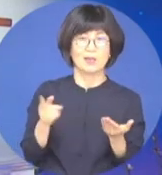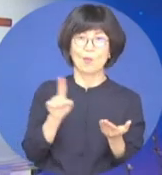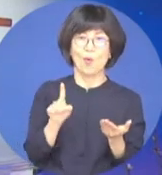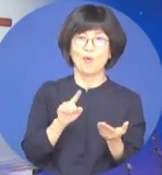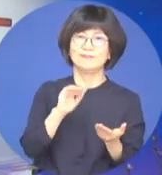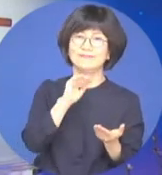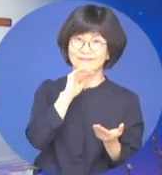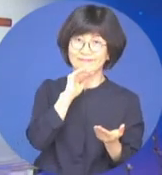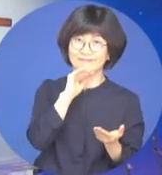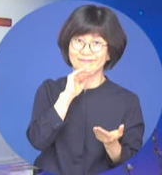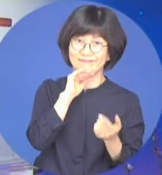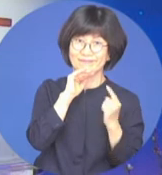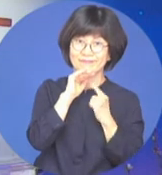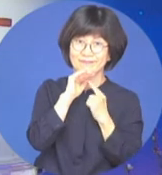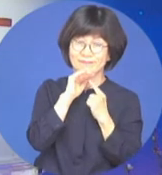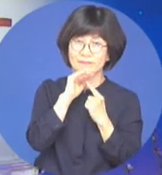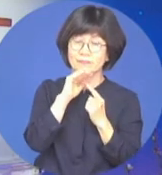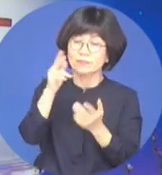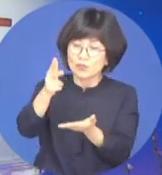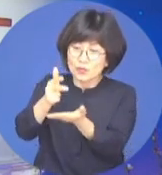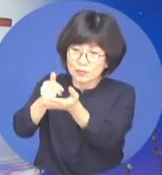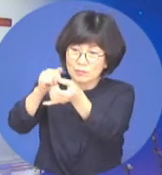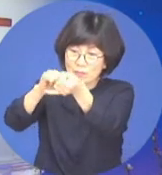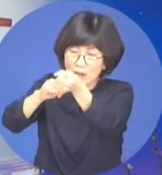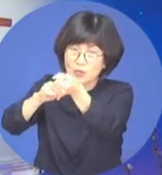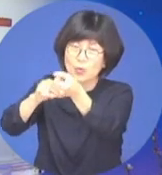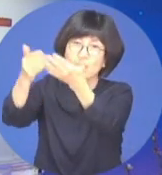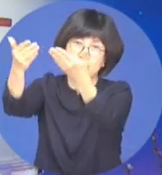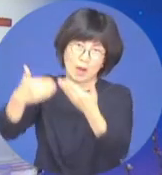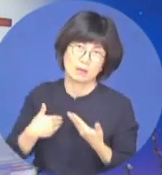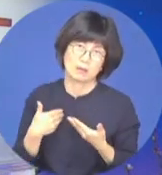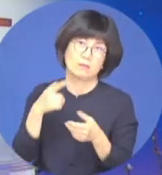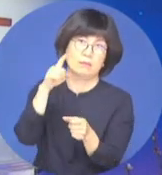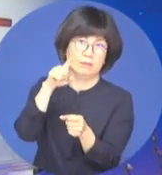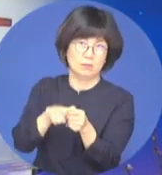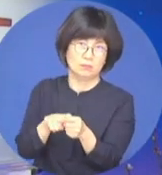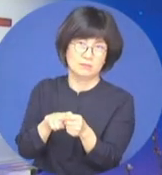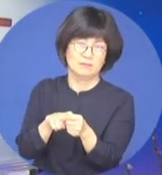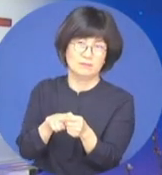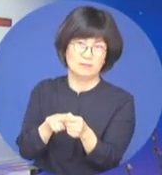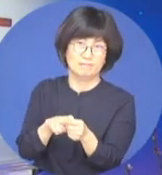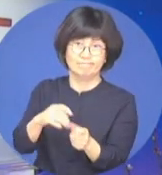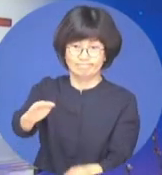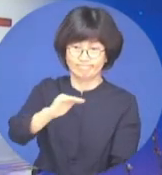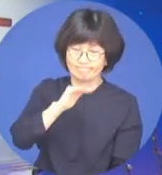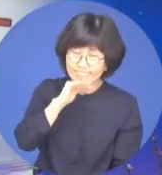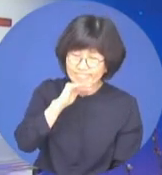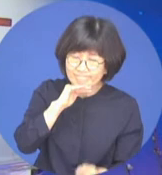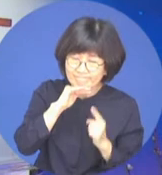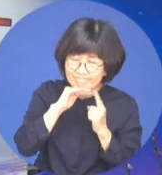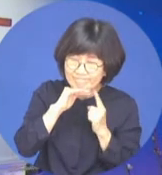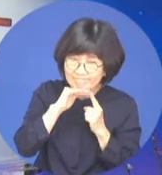뭐가 있습니까? 주의 약속을 받기 위함이라. 무슨 말입니까? 기다리는 곳에 마지막 주님이 정하신